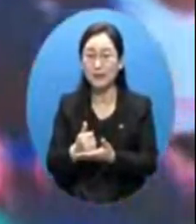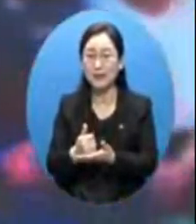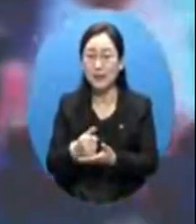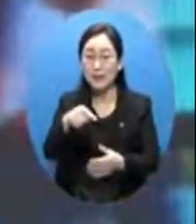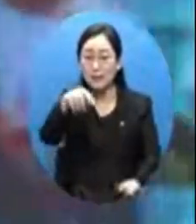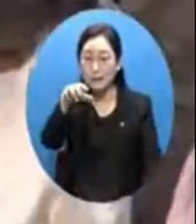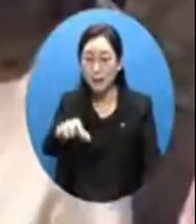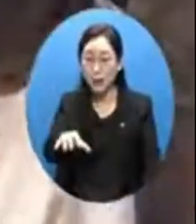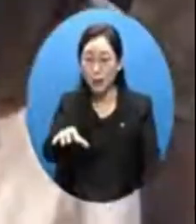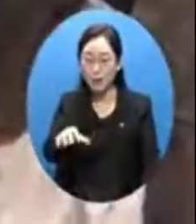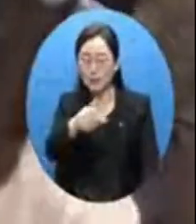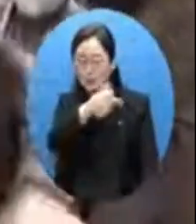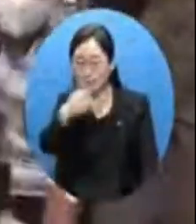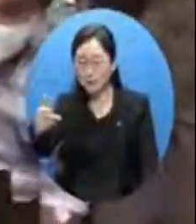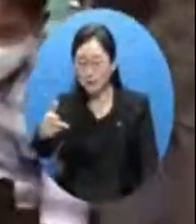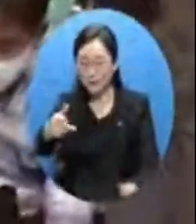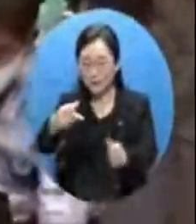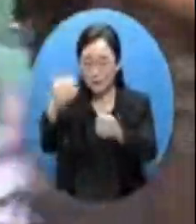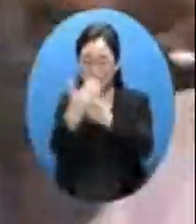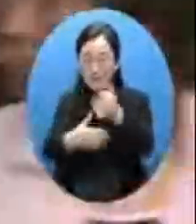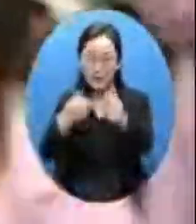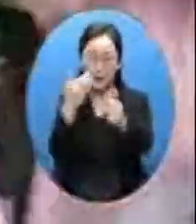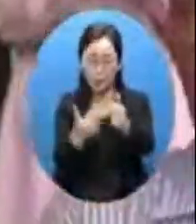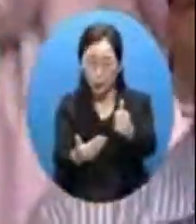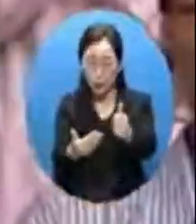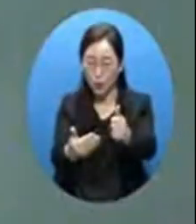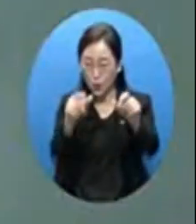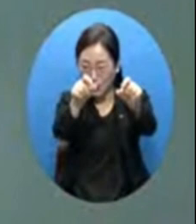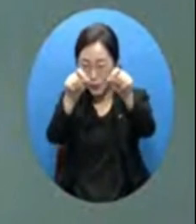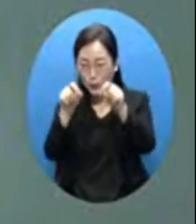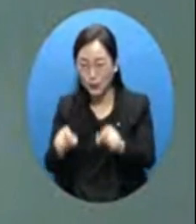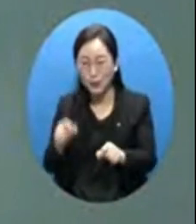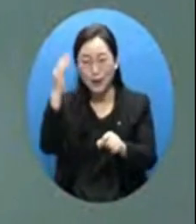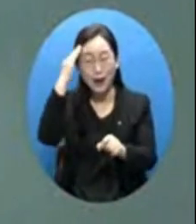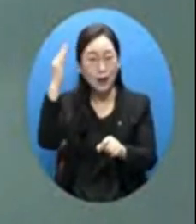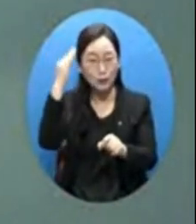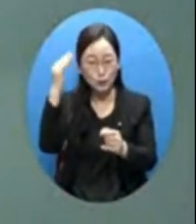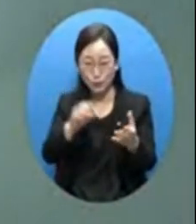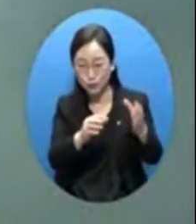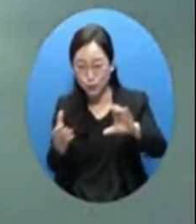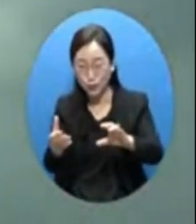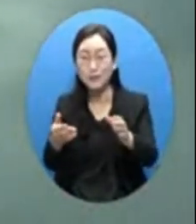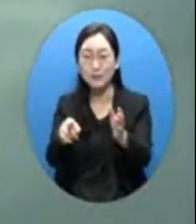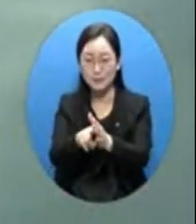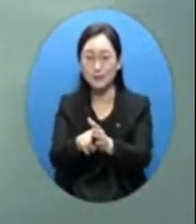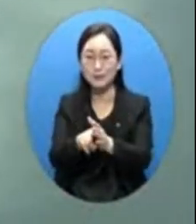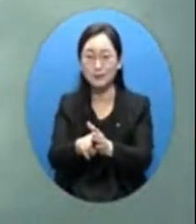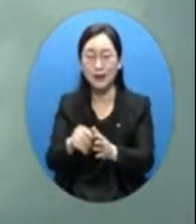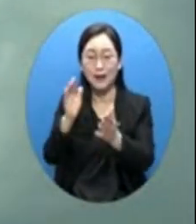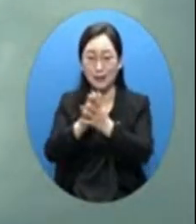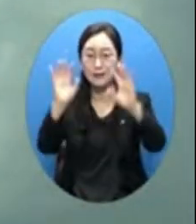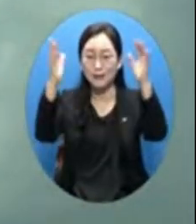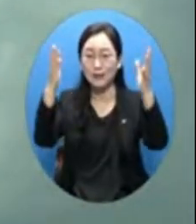이곳에 내린 크신 은혜를 한국에도 이 시간 함께 보여줄 것을 믿습니다.